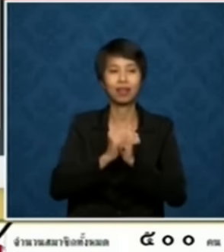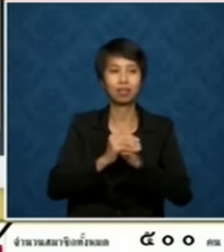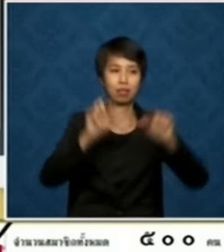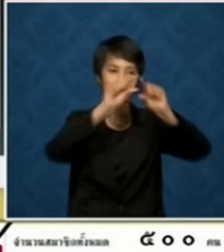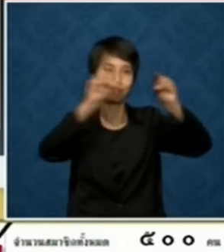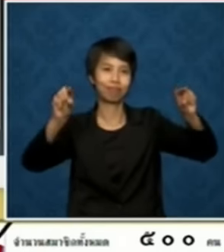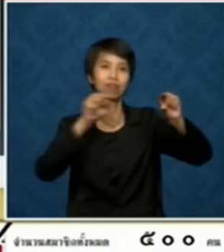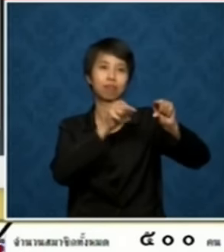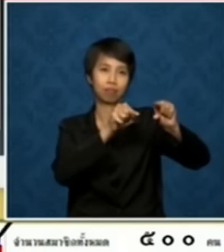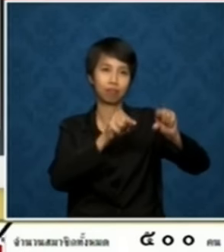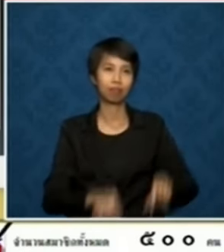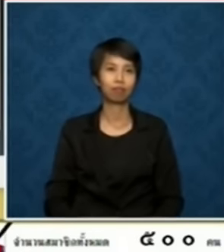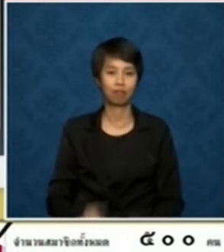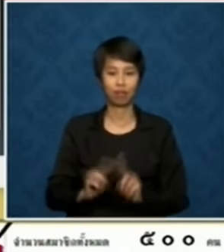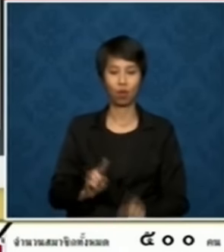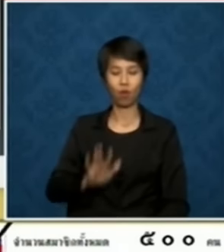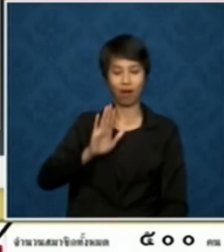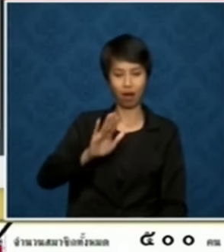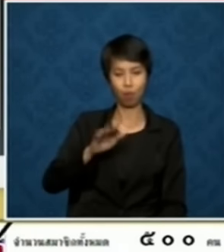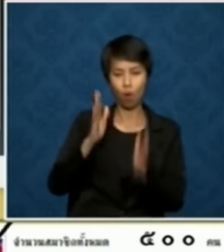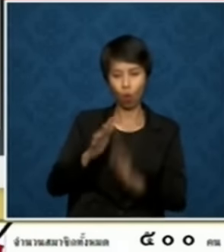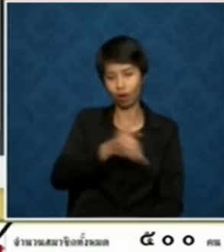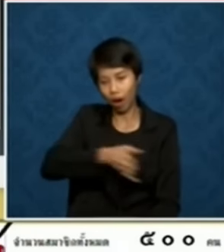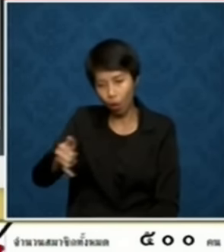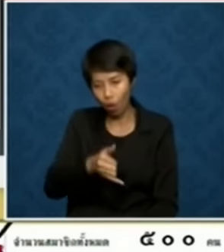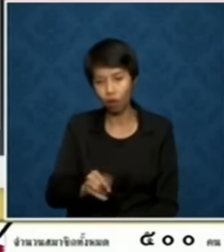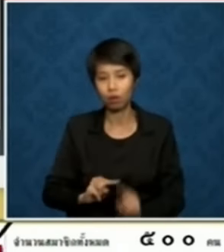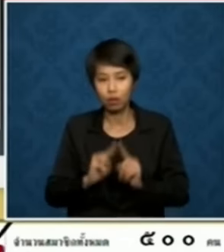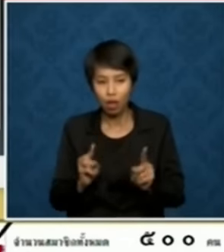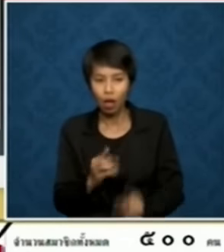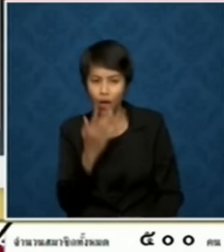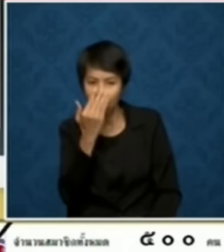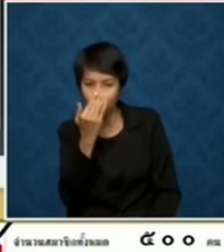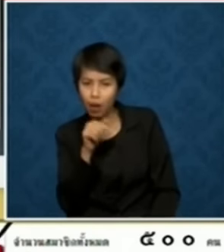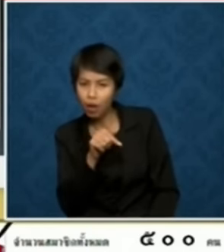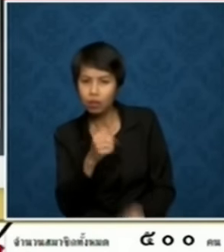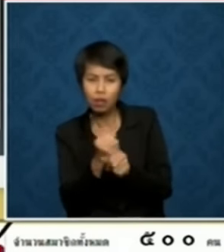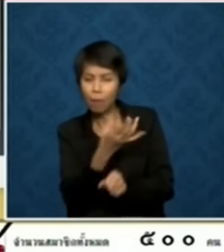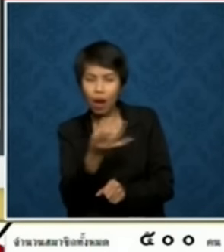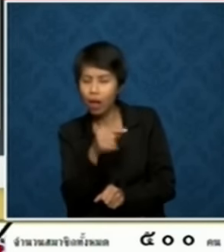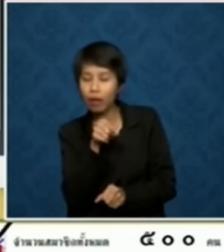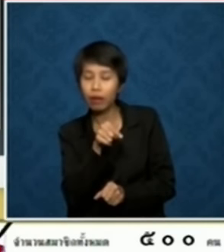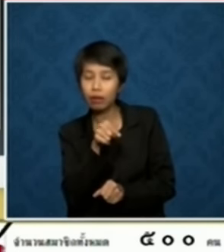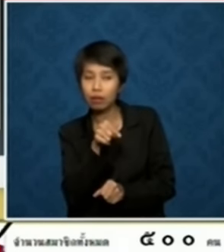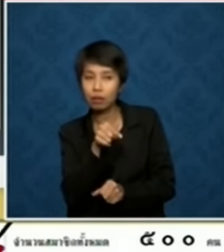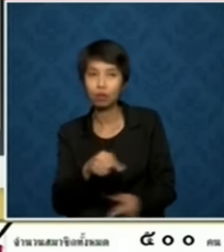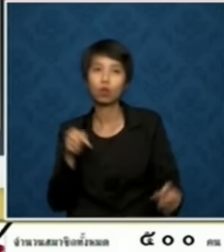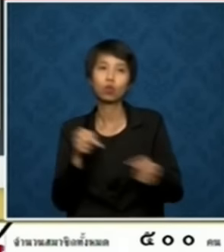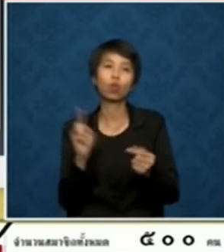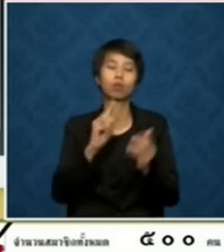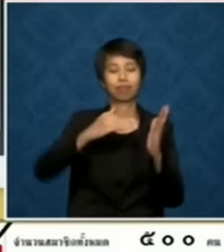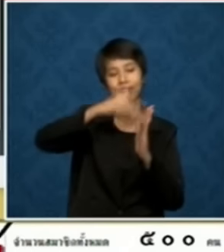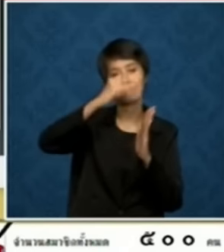ไปดำเนินการส่วนเรื่องคณะกรรมการตรวจสอบเส้นทางการเงินตอนนี้กำลังอยู่ระหว่างการดำเนินการร่วมกับหน่วยงานต่างๆที่บอกว่าต้อง